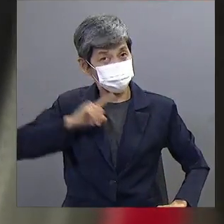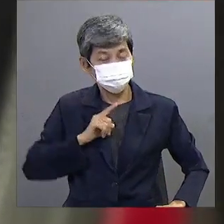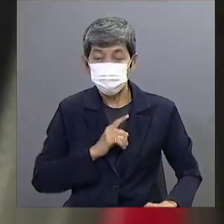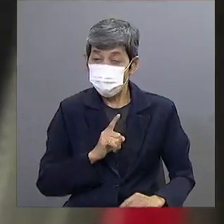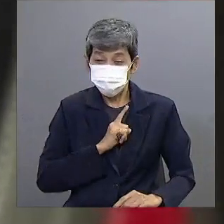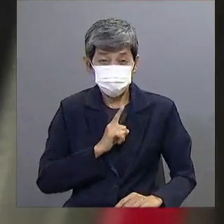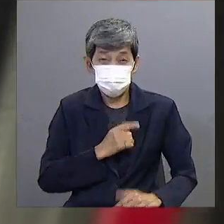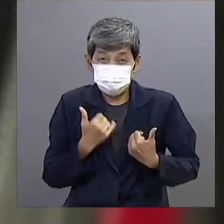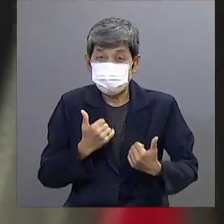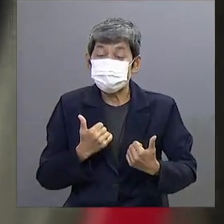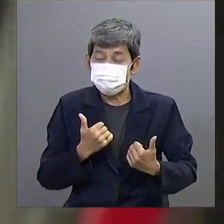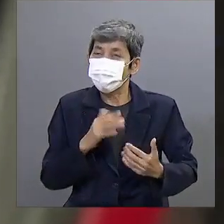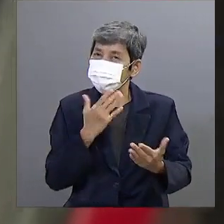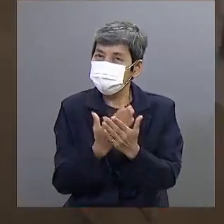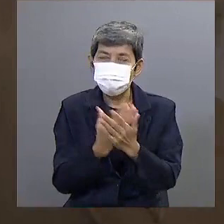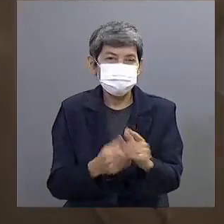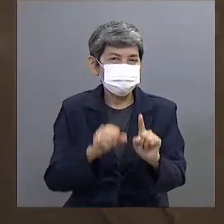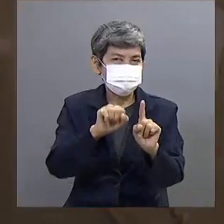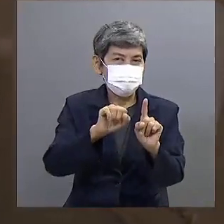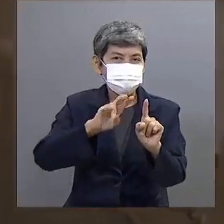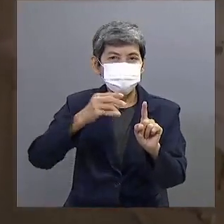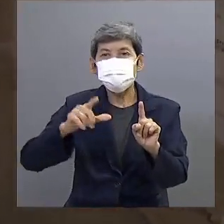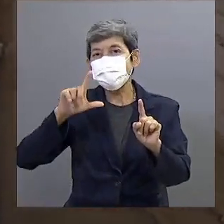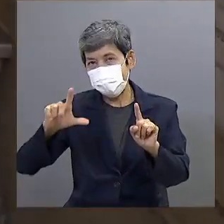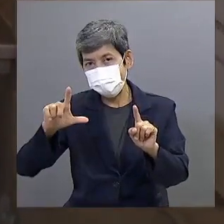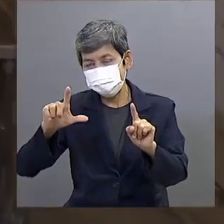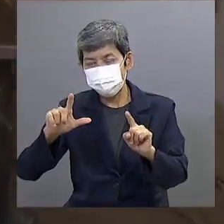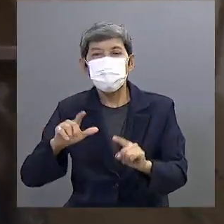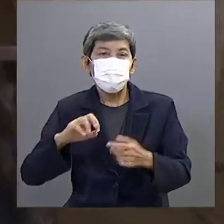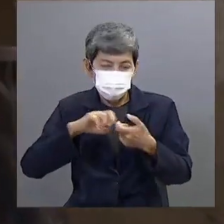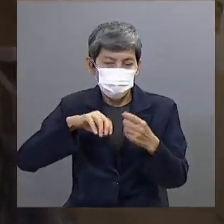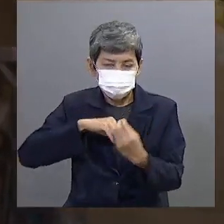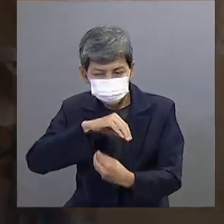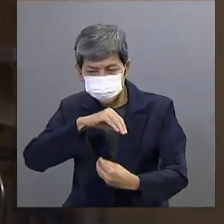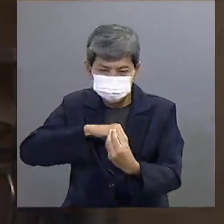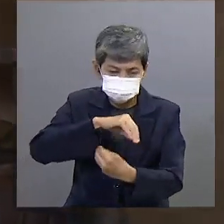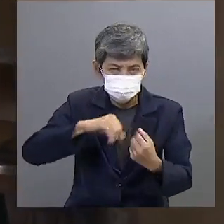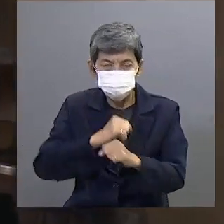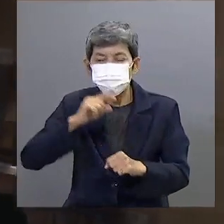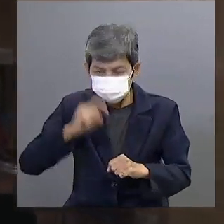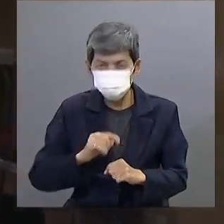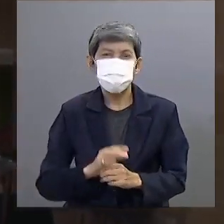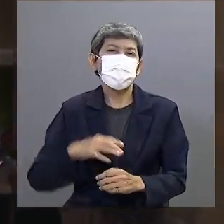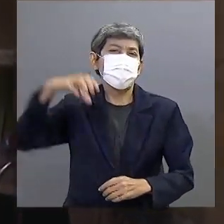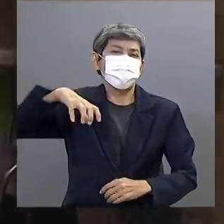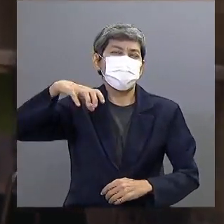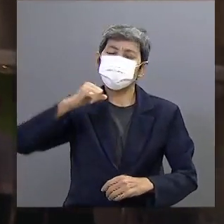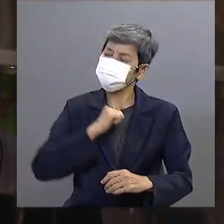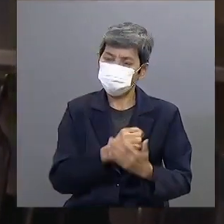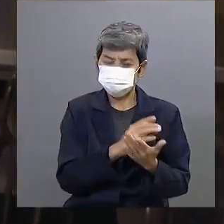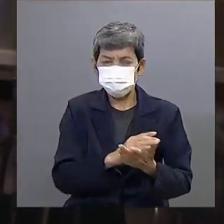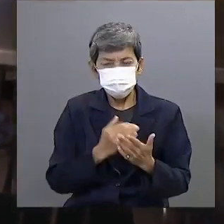รับเอาไว้อยู่ที่ 1แสน 7หมื่นล้านบาทเสี่ยงต่อสภาพคล่องจำเป็นที่กปภจะต้องได้รับความช่วยเหลือจาก